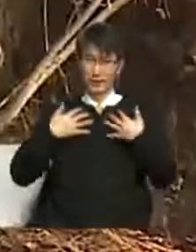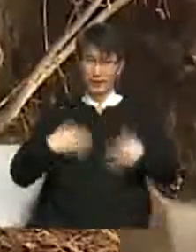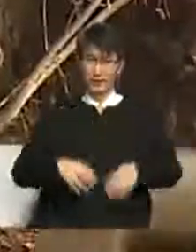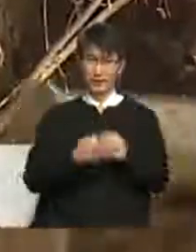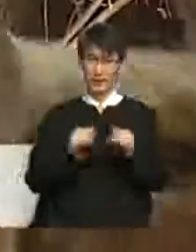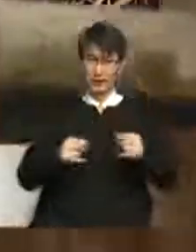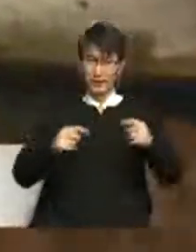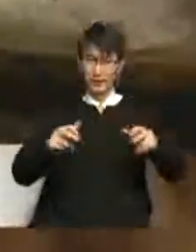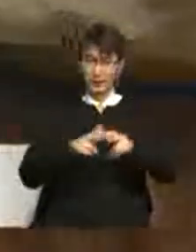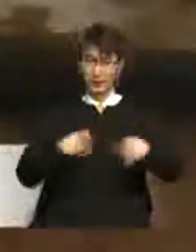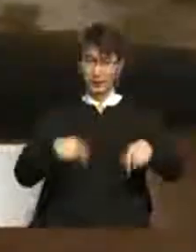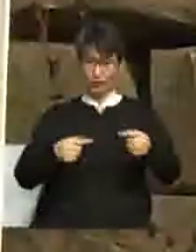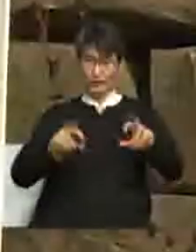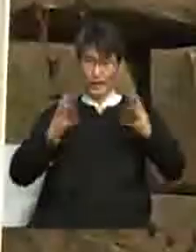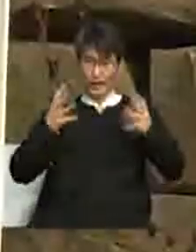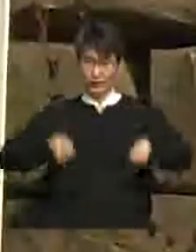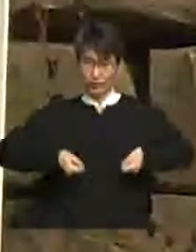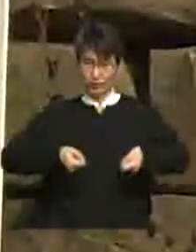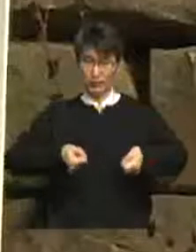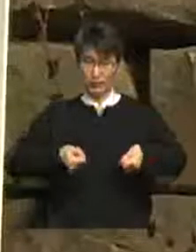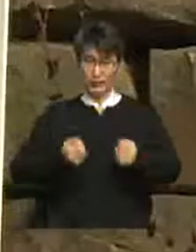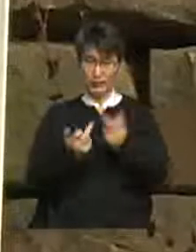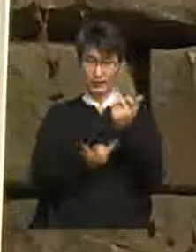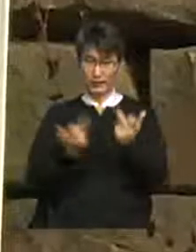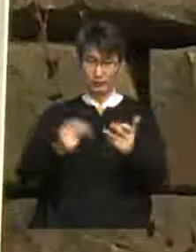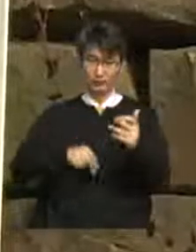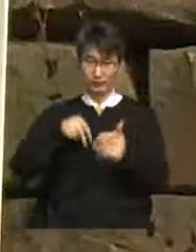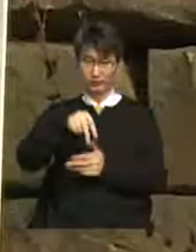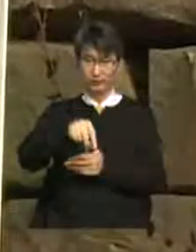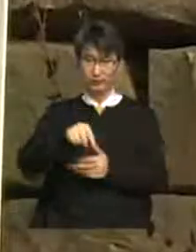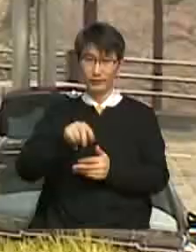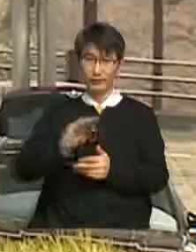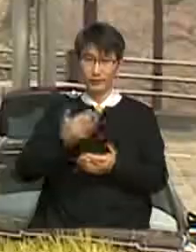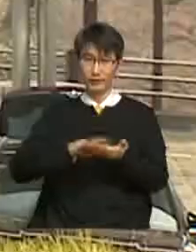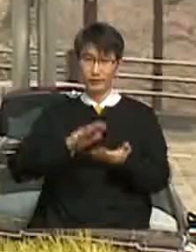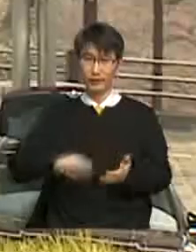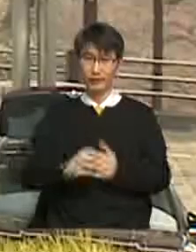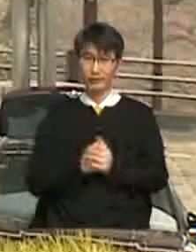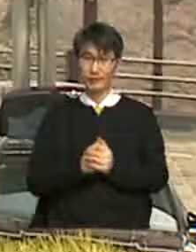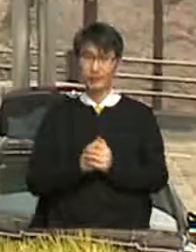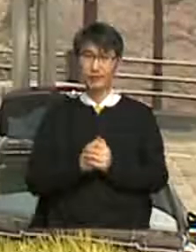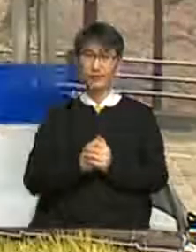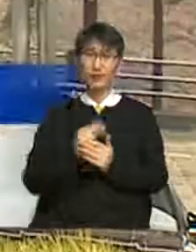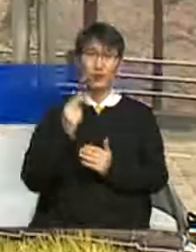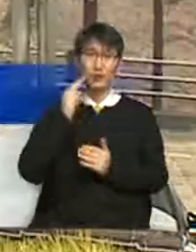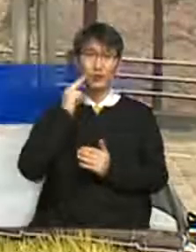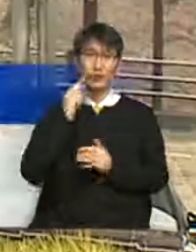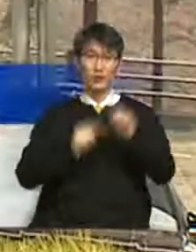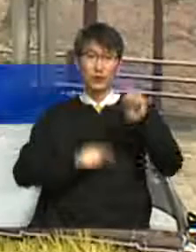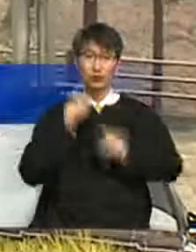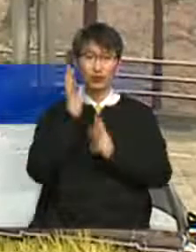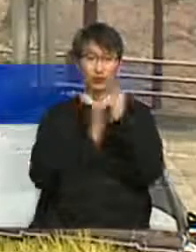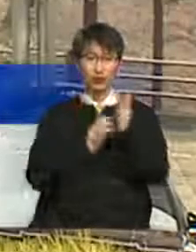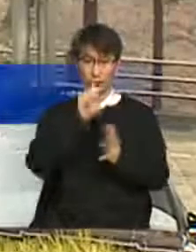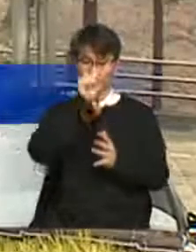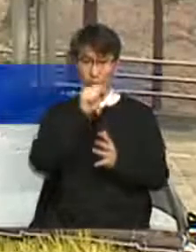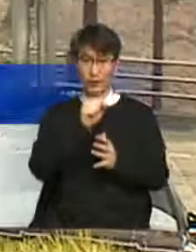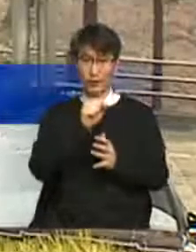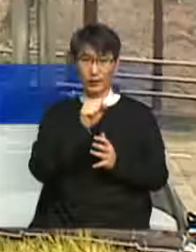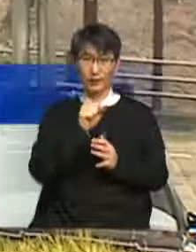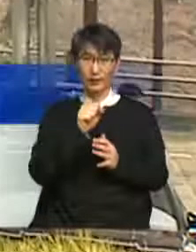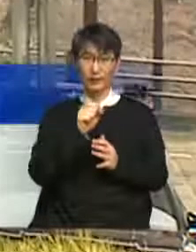불리는 휠체어나 유모차 이용자도 산을 오를 수 있게 됩니다. 사실 여기가 소나무 숲이 상당히 좋거든요. 그래서